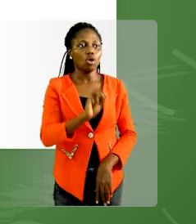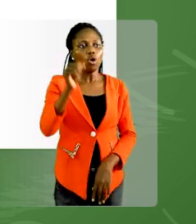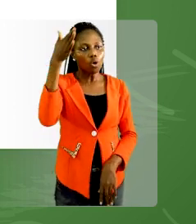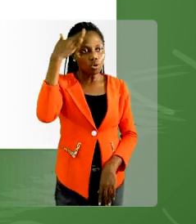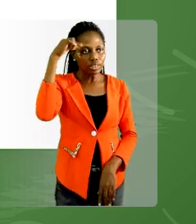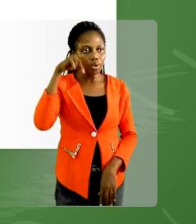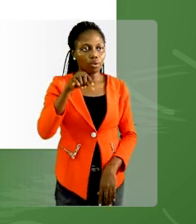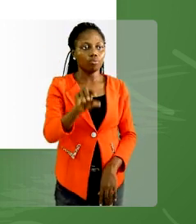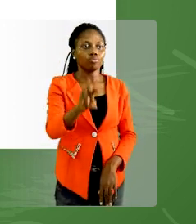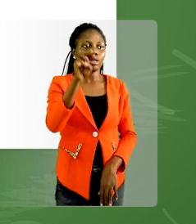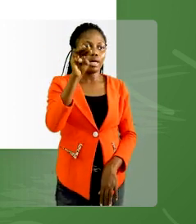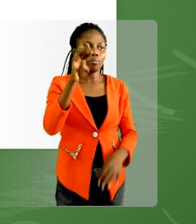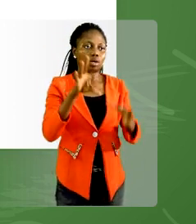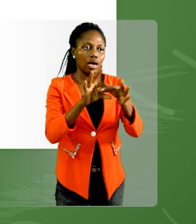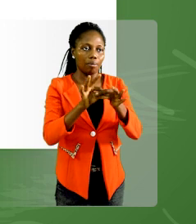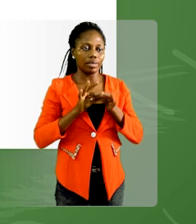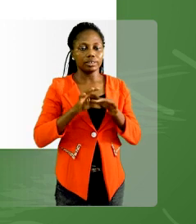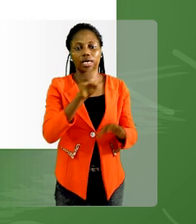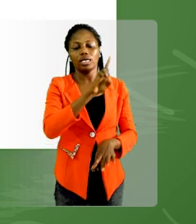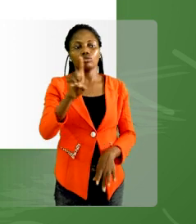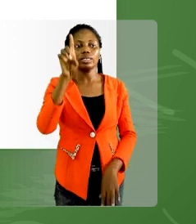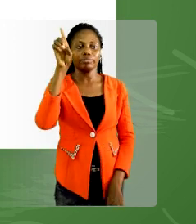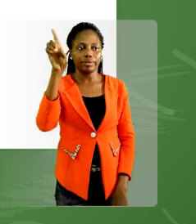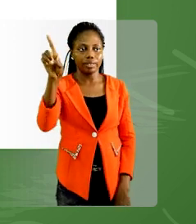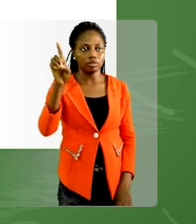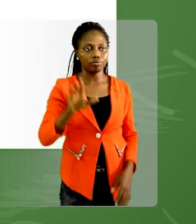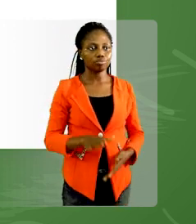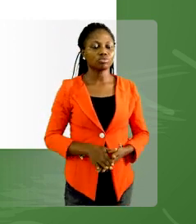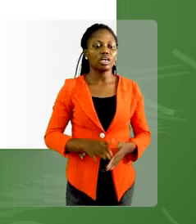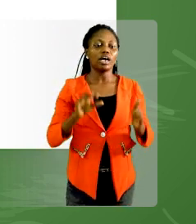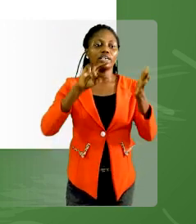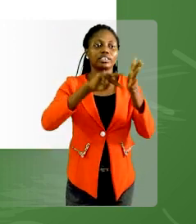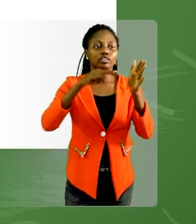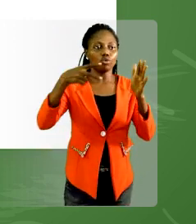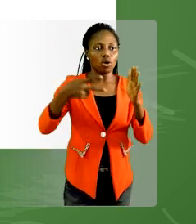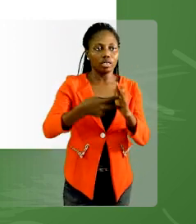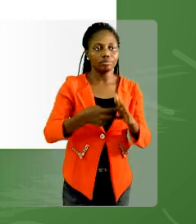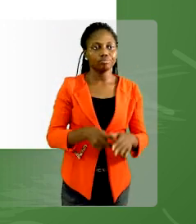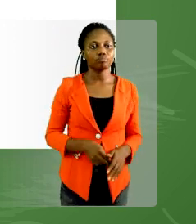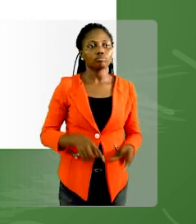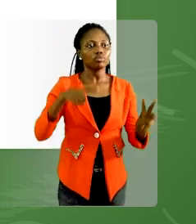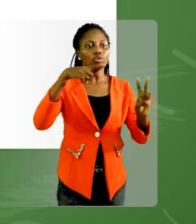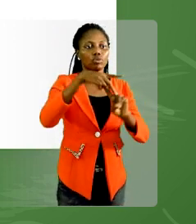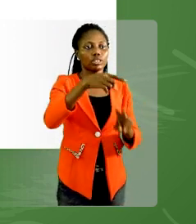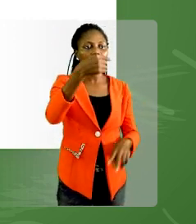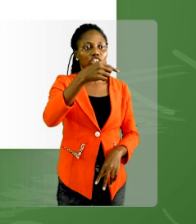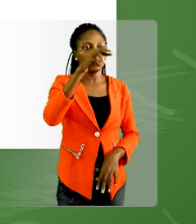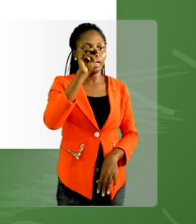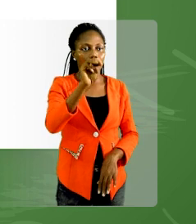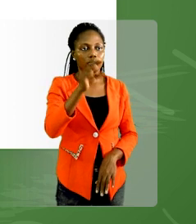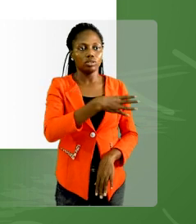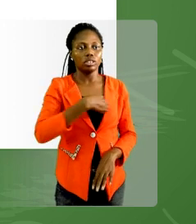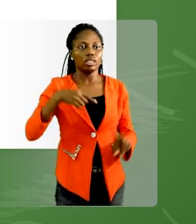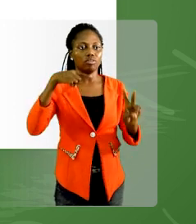On sait que M appartient à la droite D équivaut à vecteur GM et